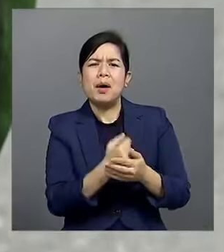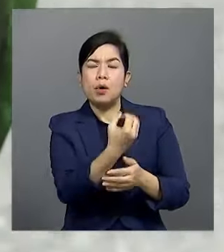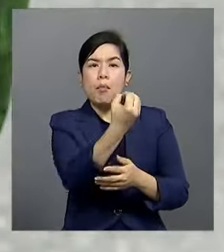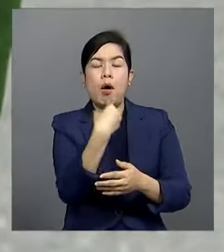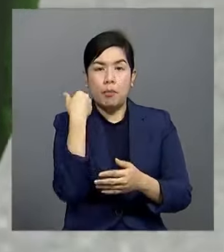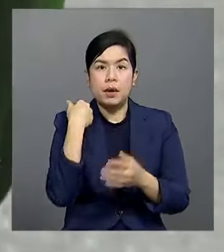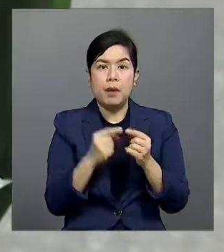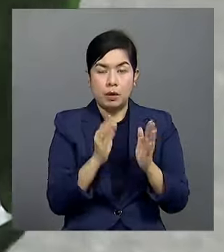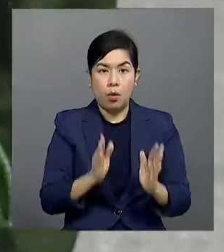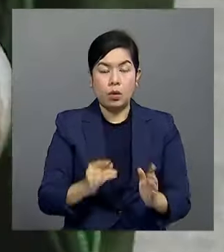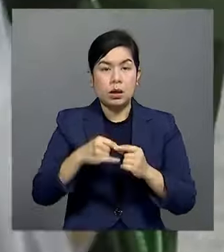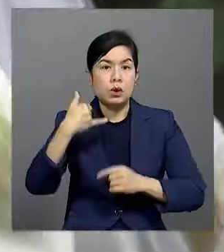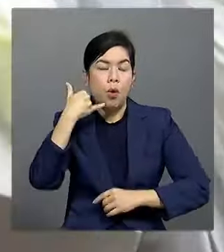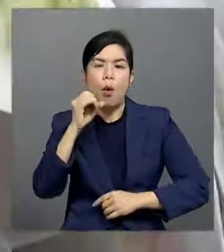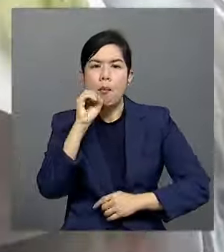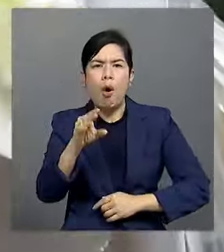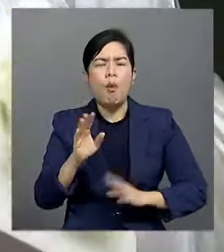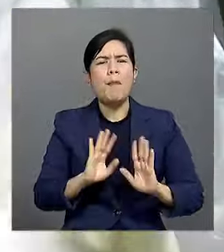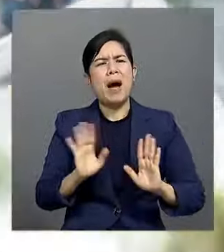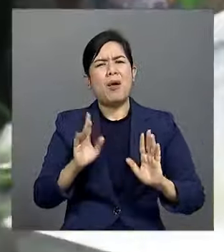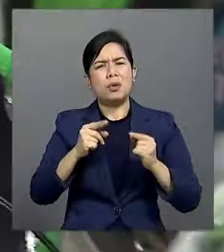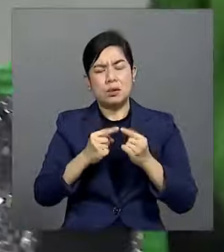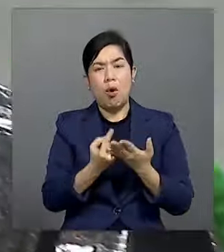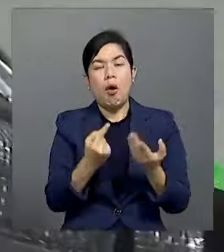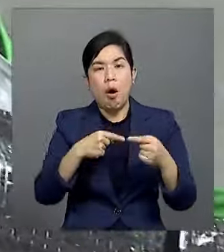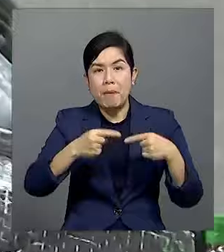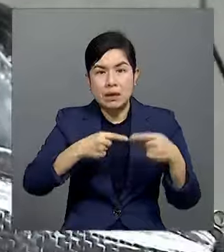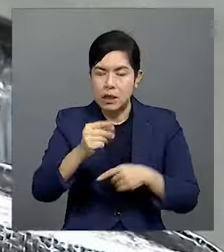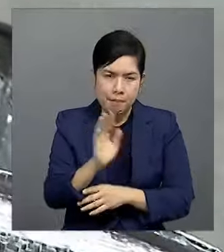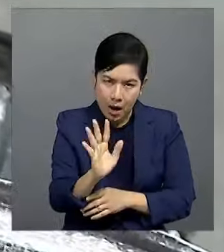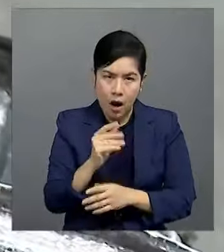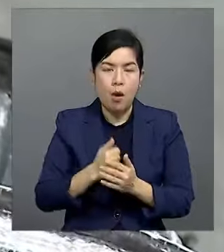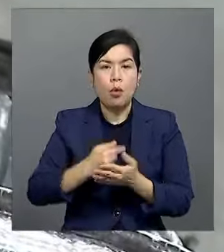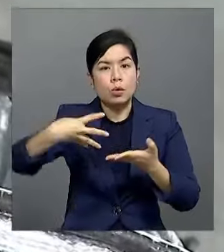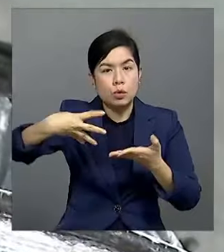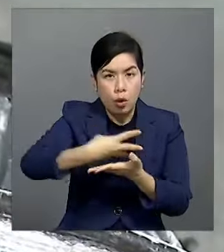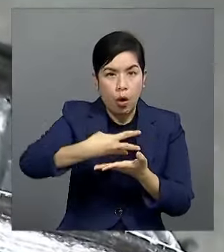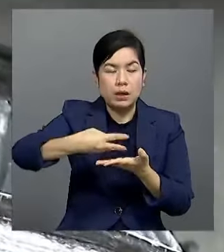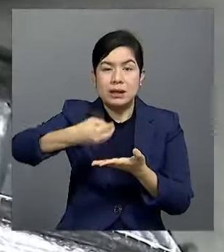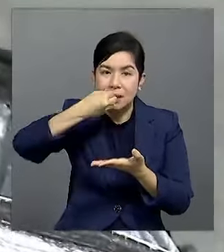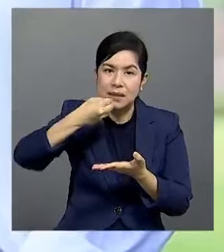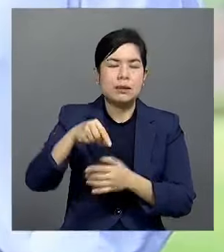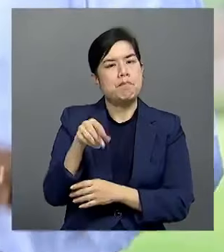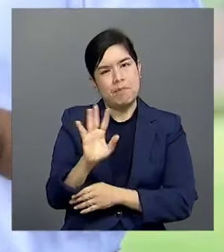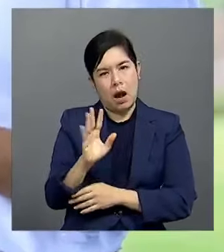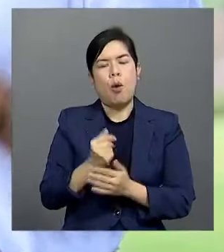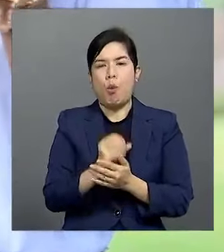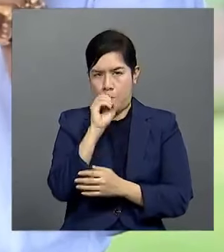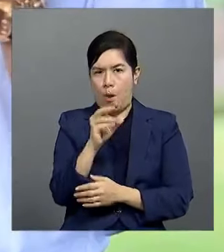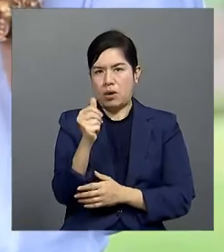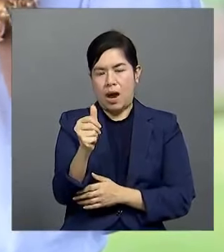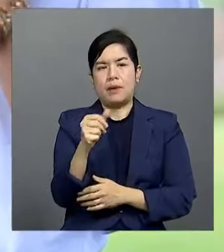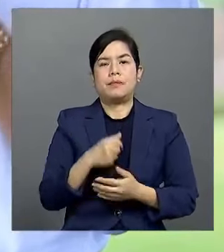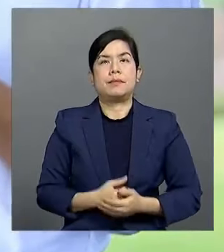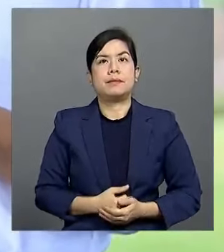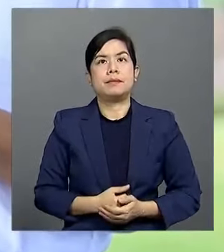เอานู่นไม่เอานี่อะไรมีไหม มีครับ ร้านเขาก็จะไม่ให้มาจริงๆคือมันเลือกได้ใช่ไหม เลือกได้ครับสั่งได ้แล้วเวลาถ้าเราเป็น